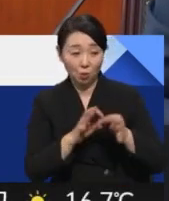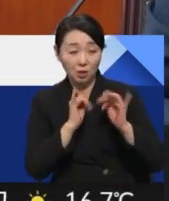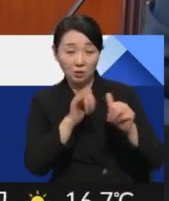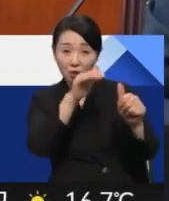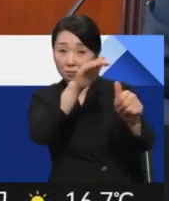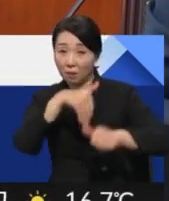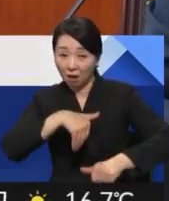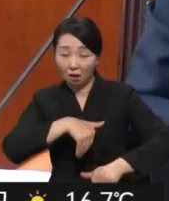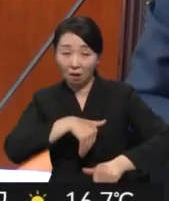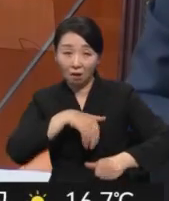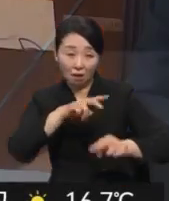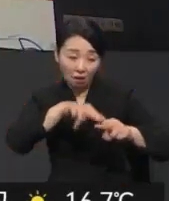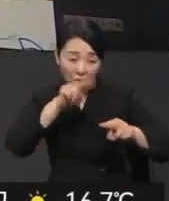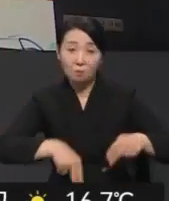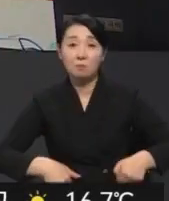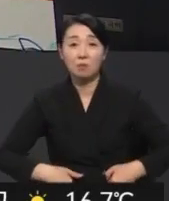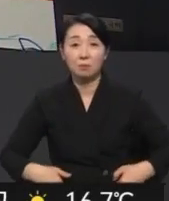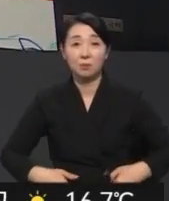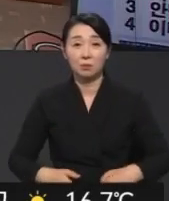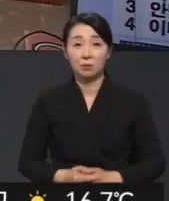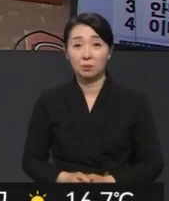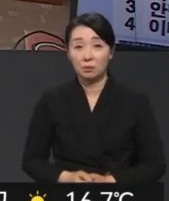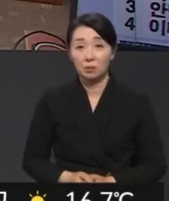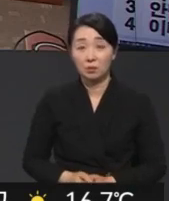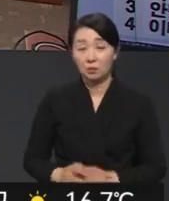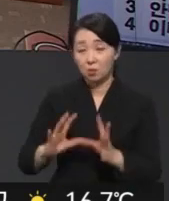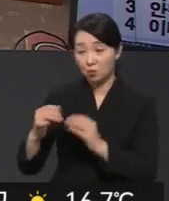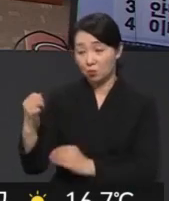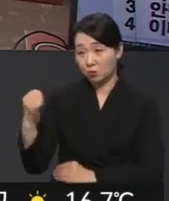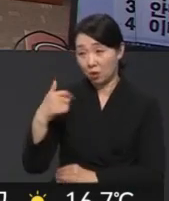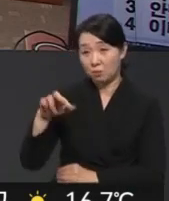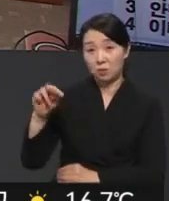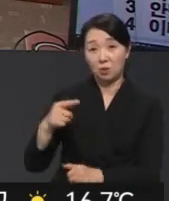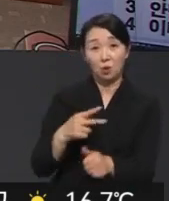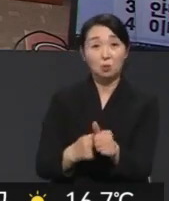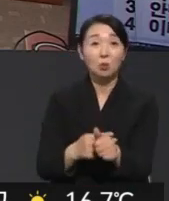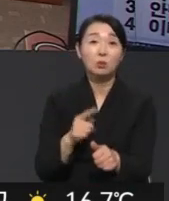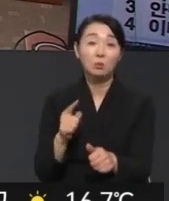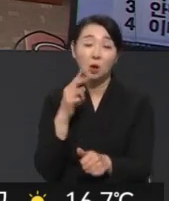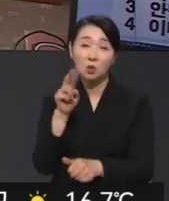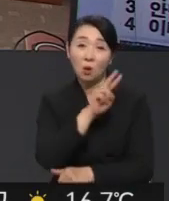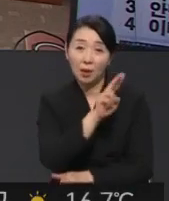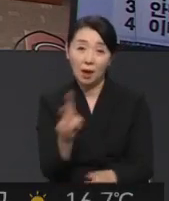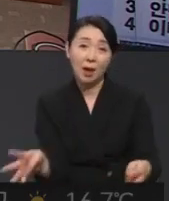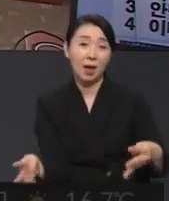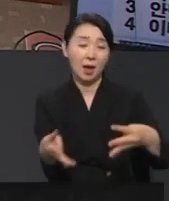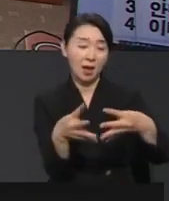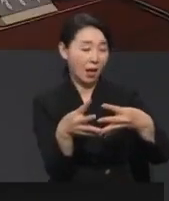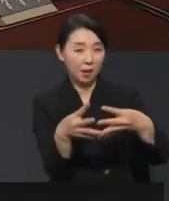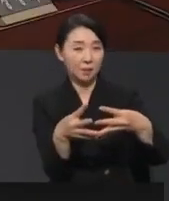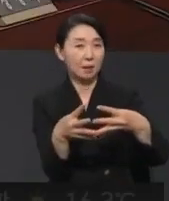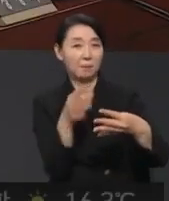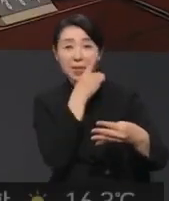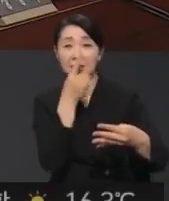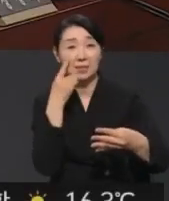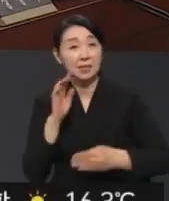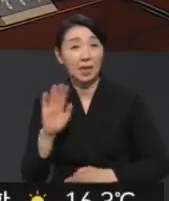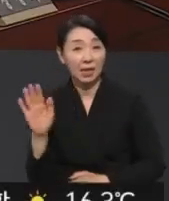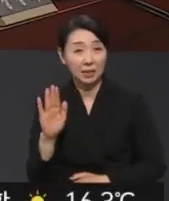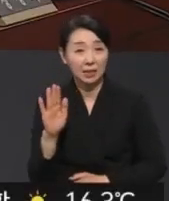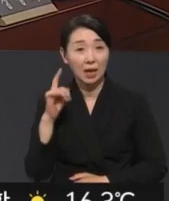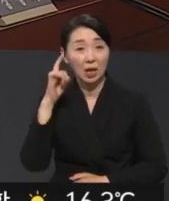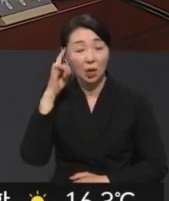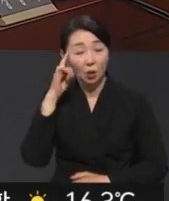된다. 네, 그런데 국민의힘은 이 전 교수의 경우에는 여야가 합의한 증인이 아니라고 맞섰습니다. 다수